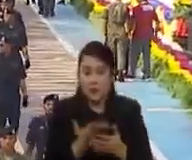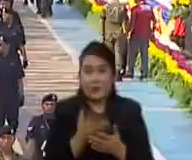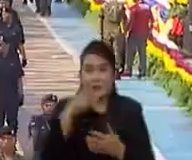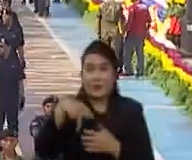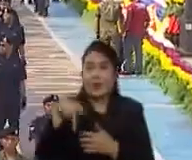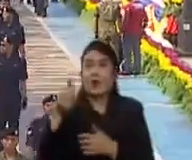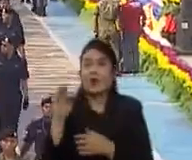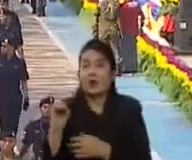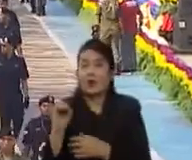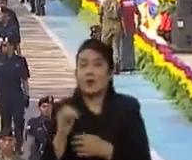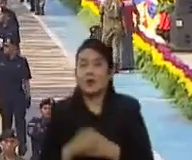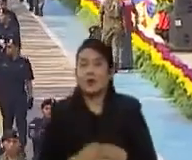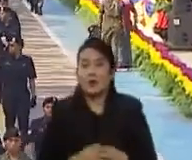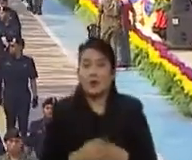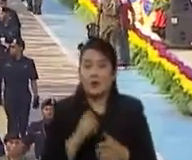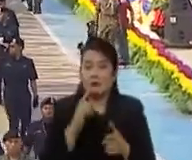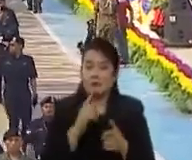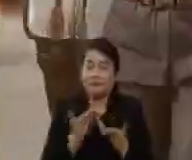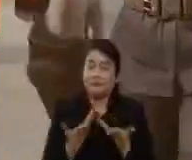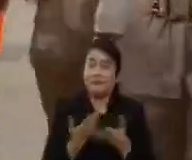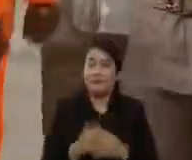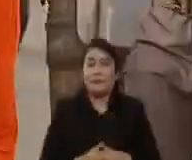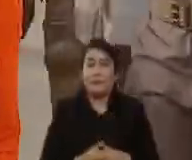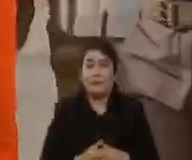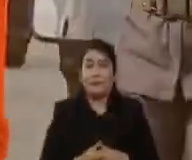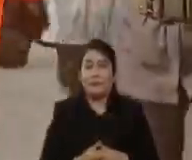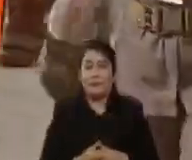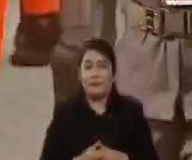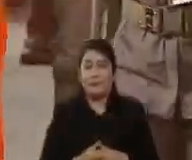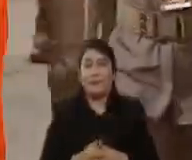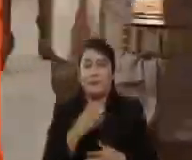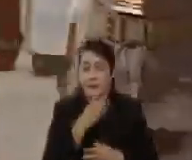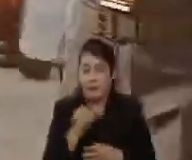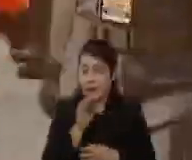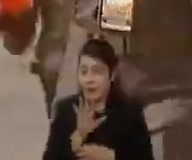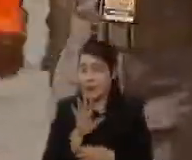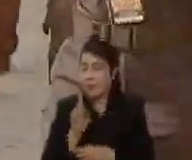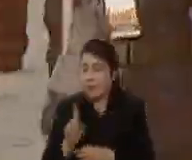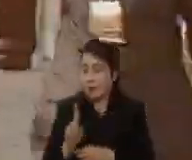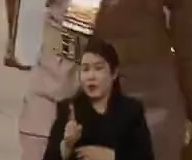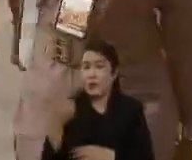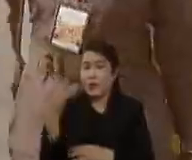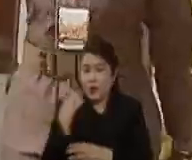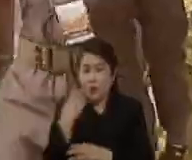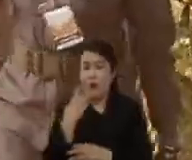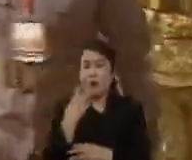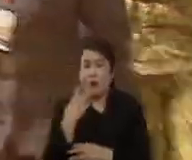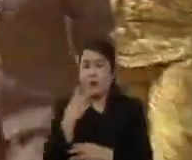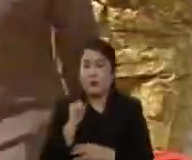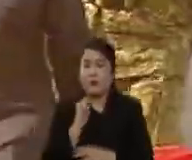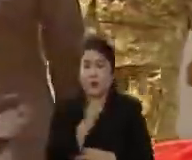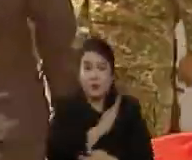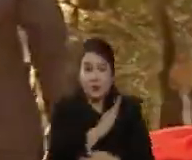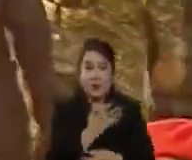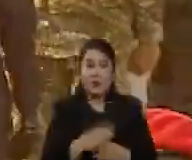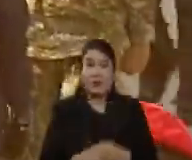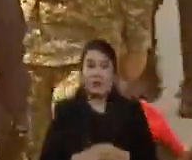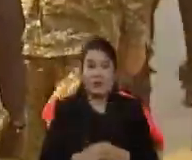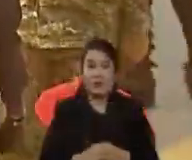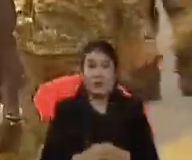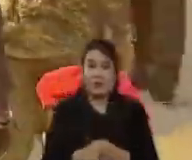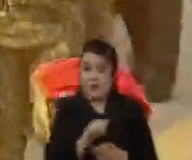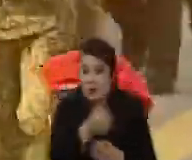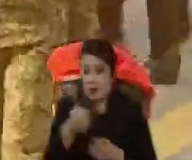and Riot Unit atau lebih dikenali dengan panggilan Boru dan 51 pegawai dan anggota Light Strike